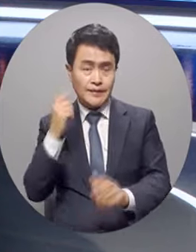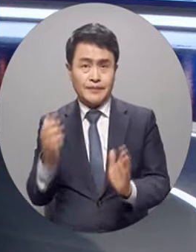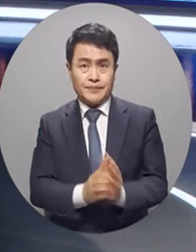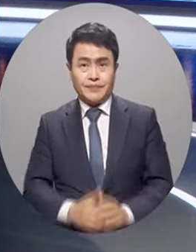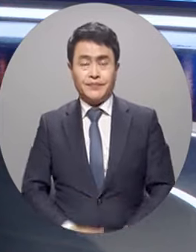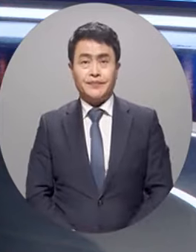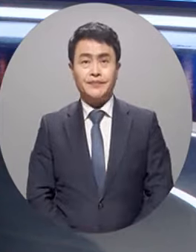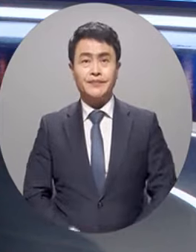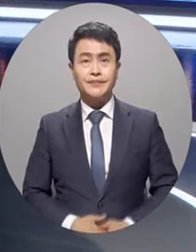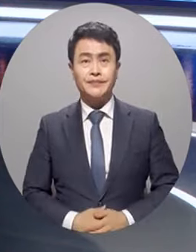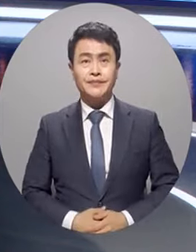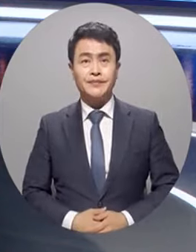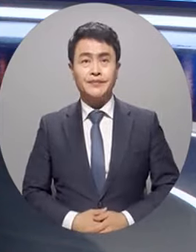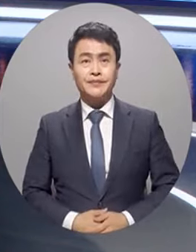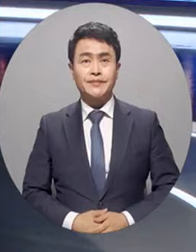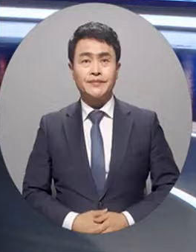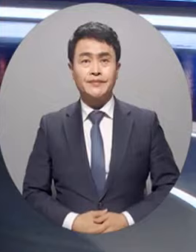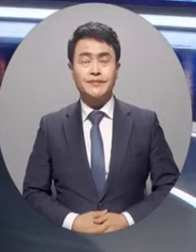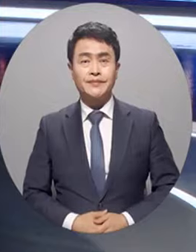고맙습니다